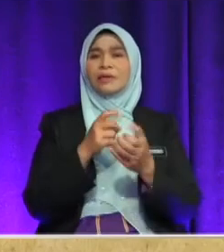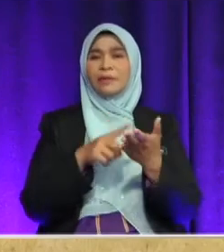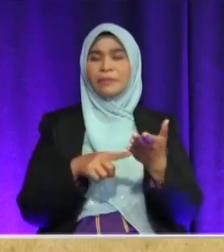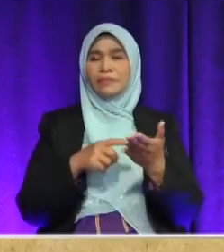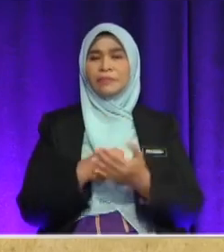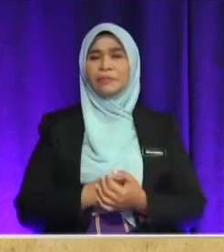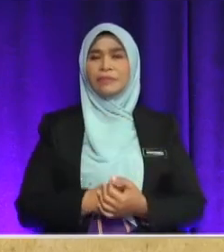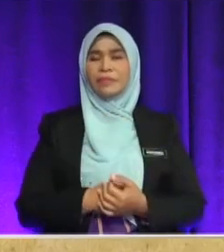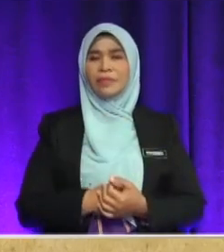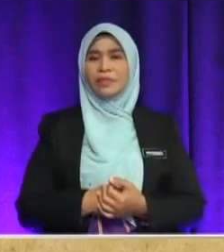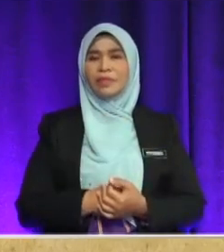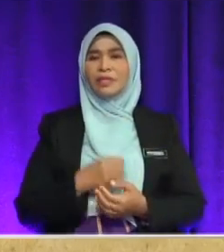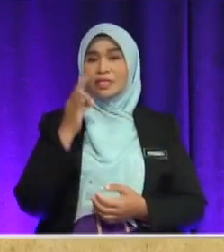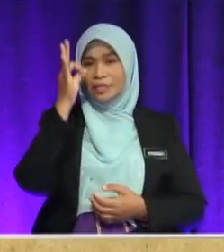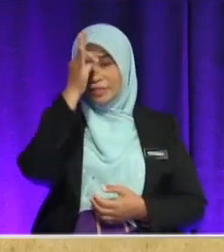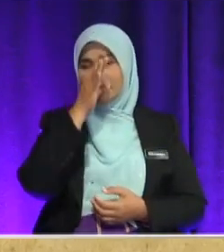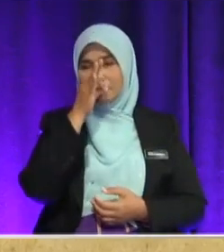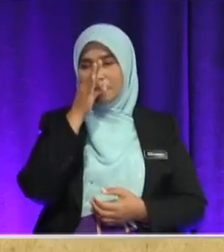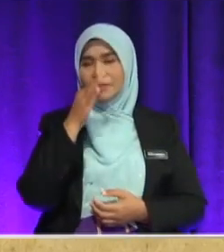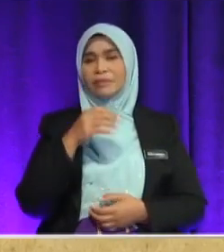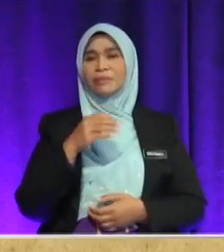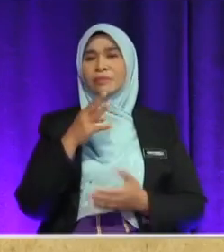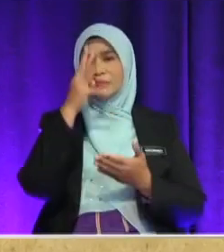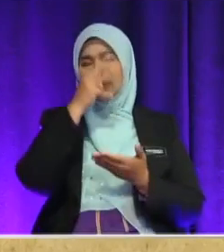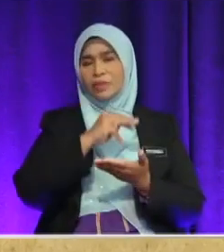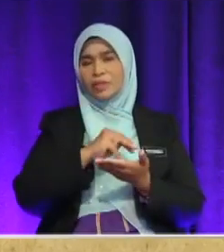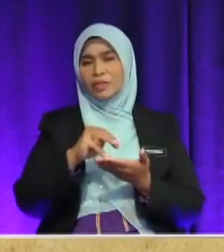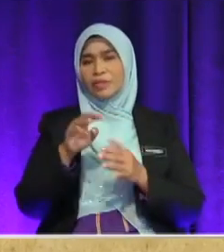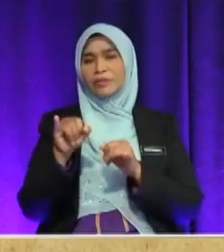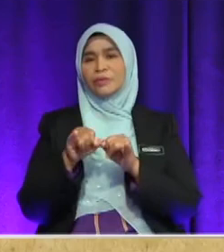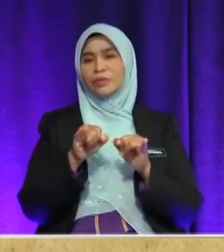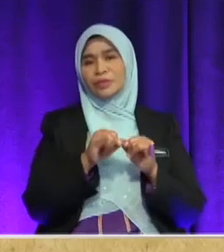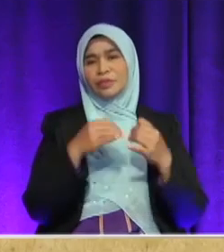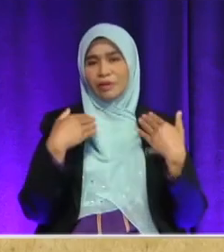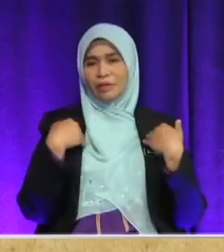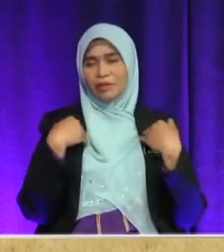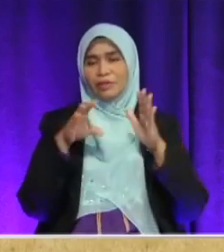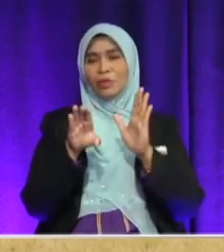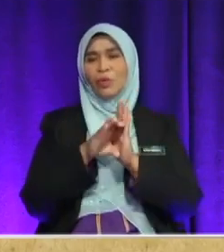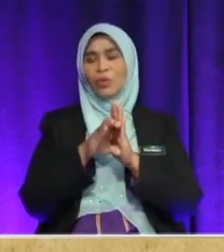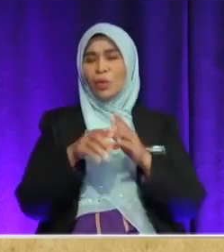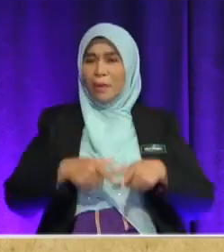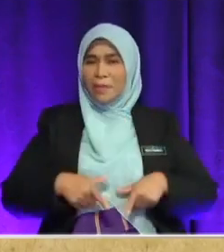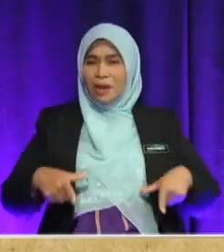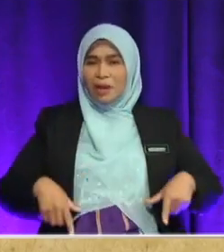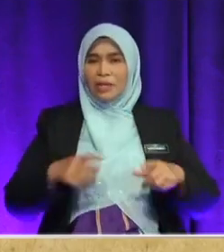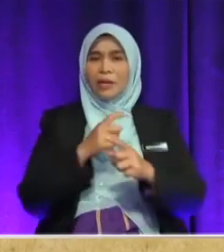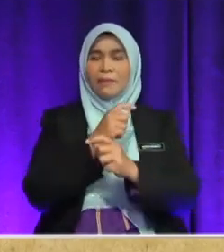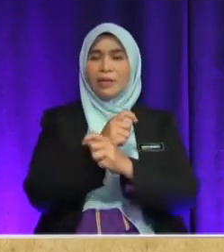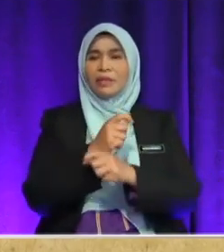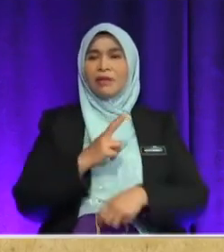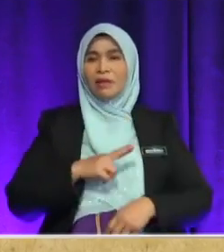kemudian sifat pribadi Mulyo Salahuddin al-ayyubi wajib ternyata disitu berani mempertahankan agama menghormati